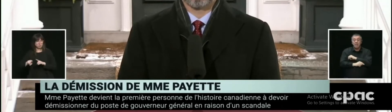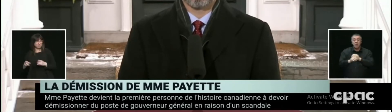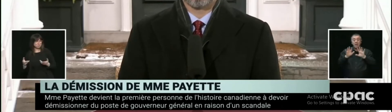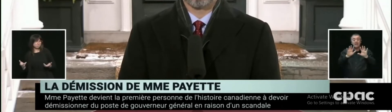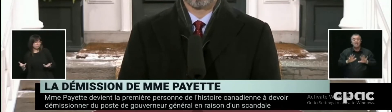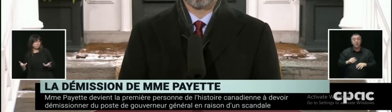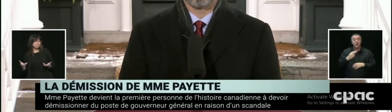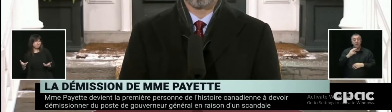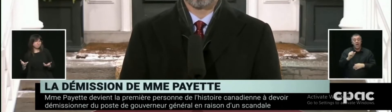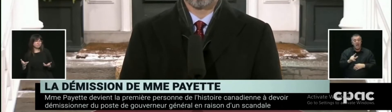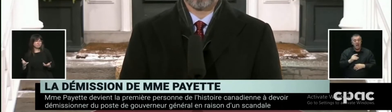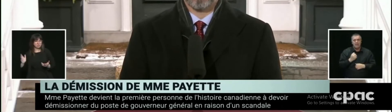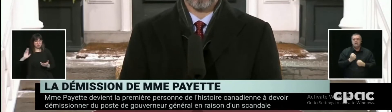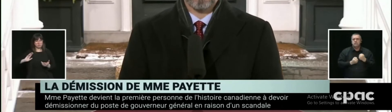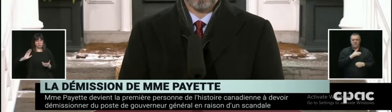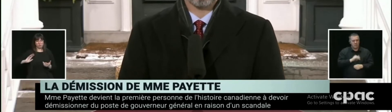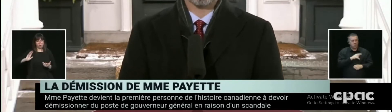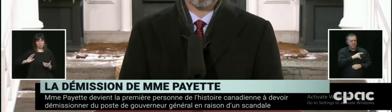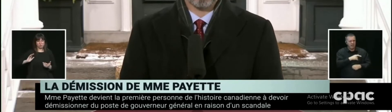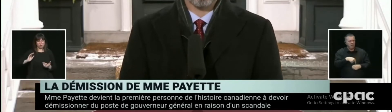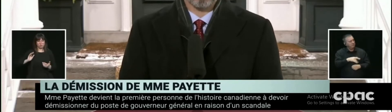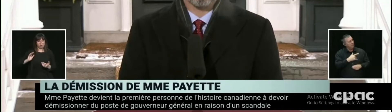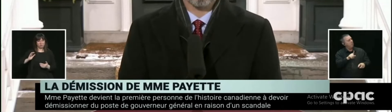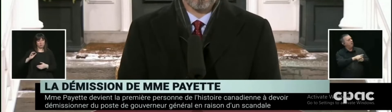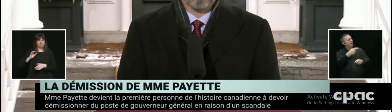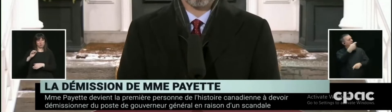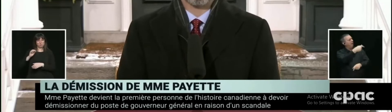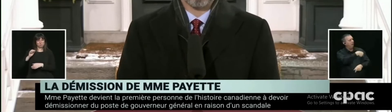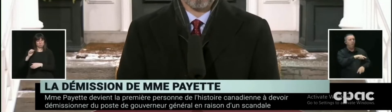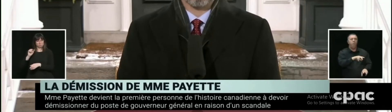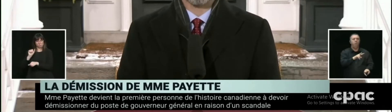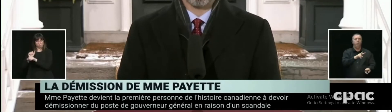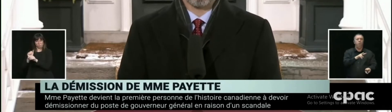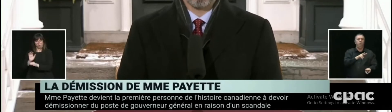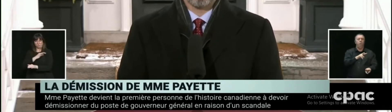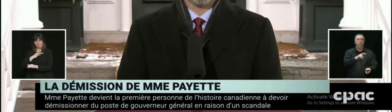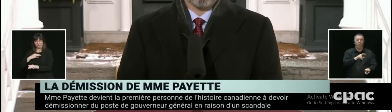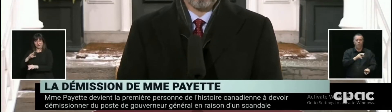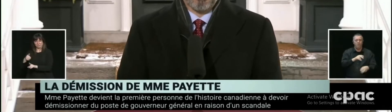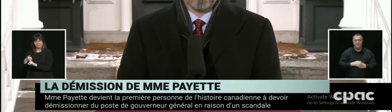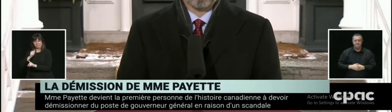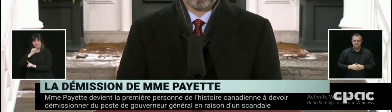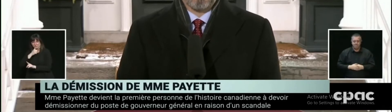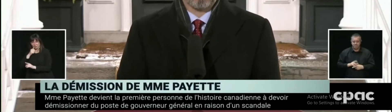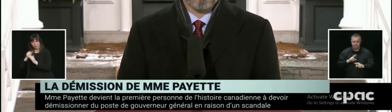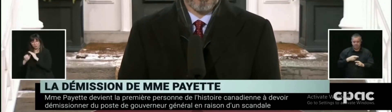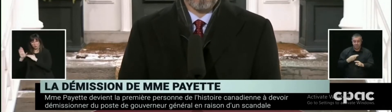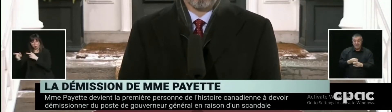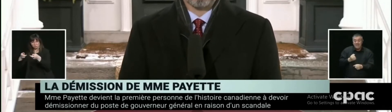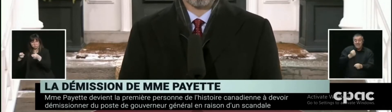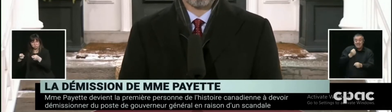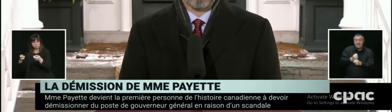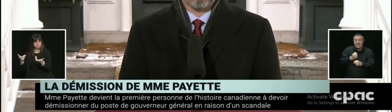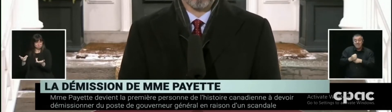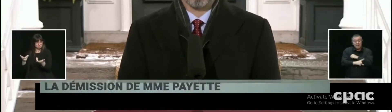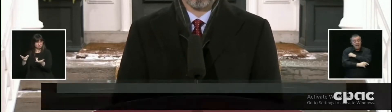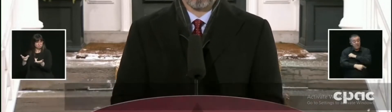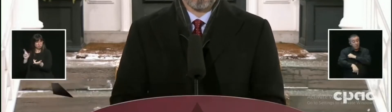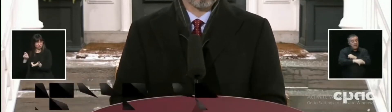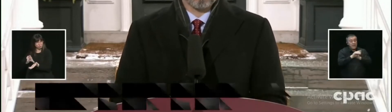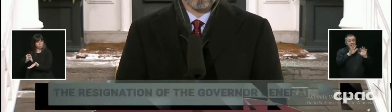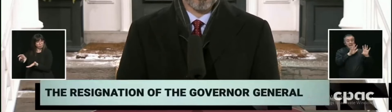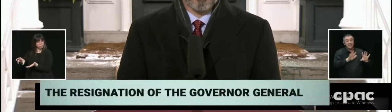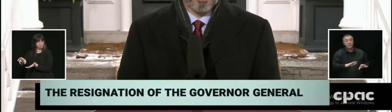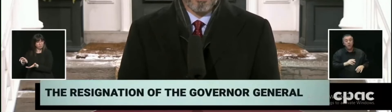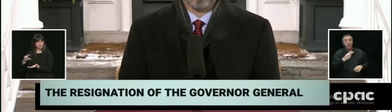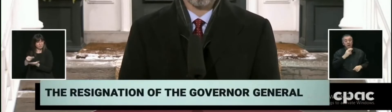ont souffert à cause d'elle? Je pense que c'est important de reconnaître à quel point le travail des employés à Rideau Hall